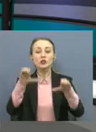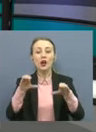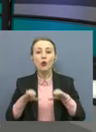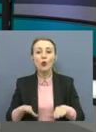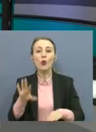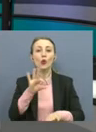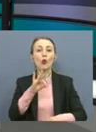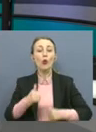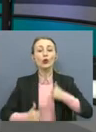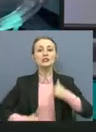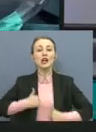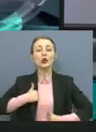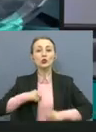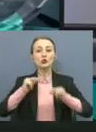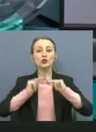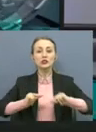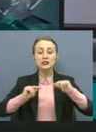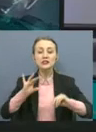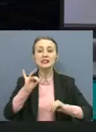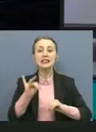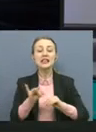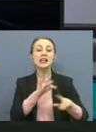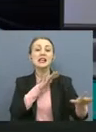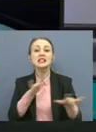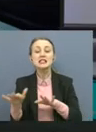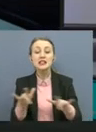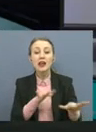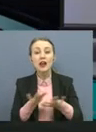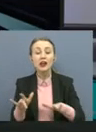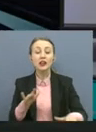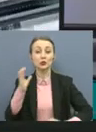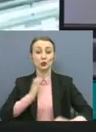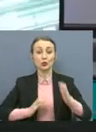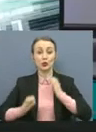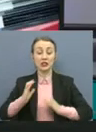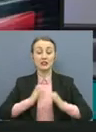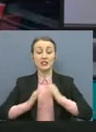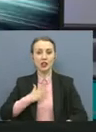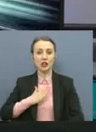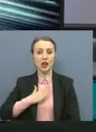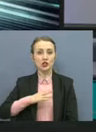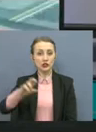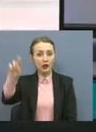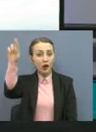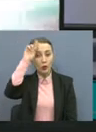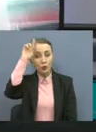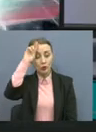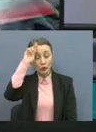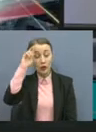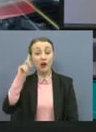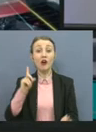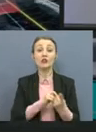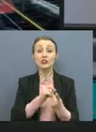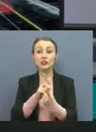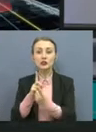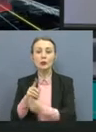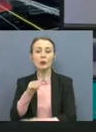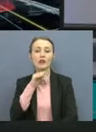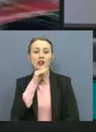колледждердің ұжымдарымен жүздесті. Кездесуде педагог мәртебесі туралы заңды жан-жақты талқылаған мұғалімдер қауымы өз ой-пікірлерін ашық